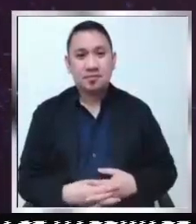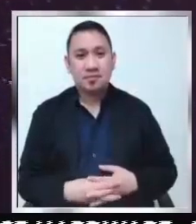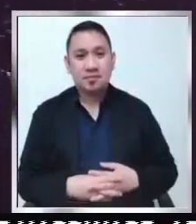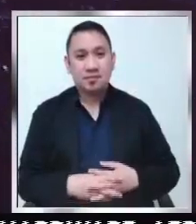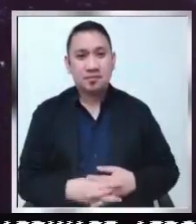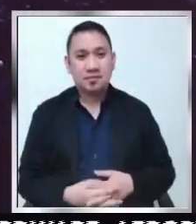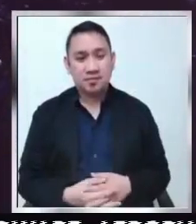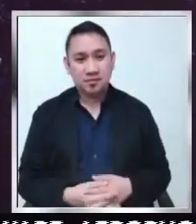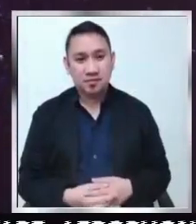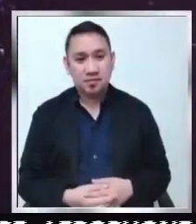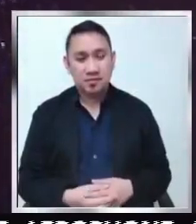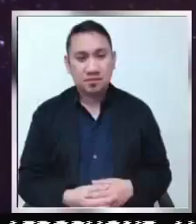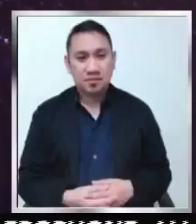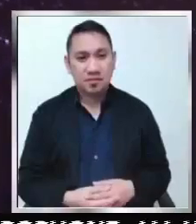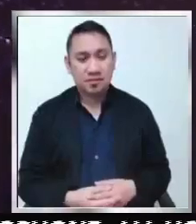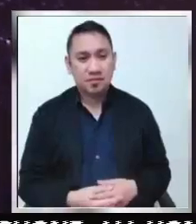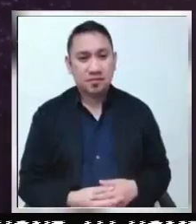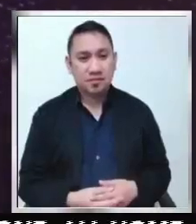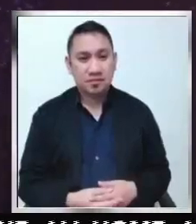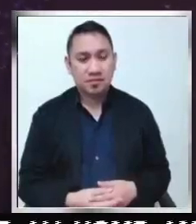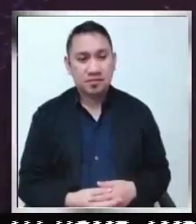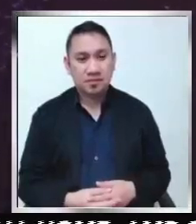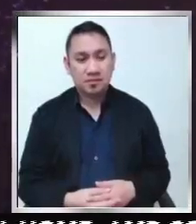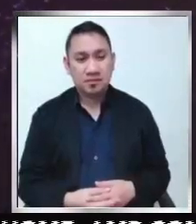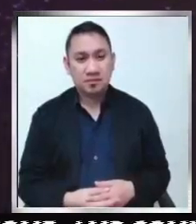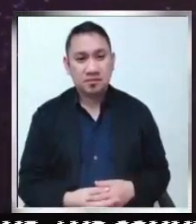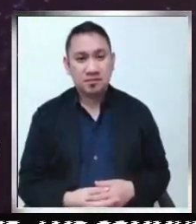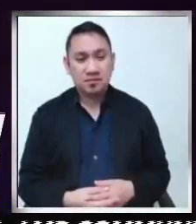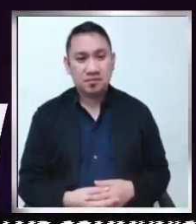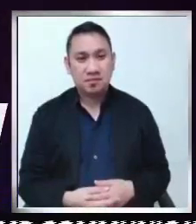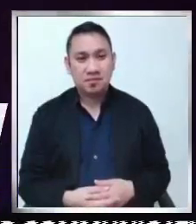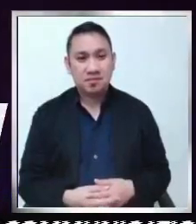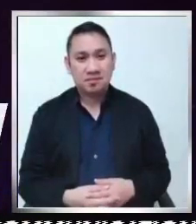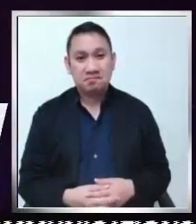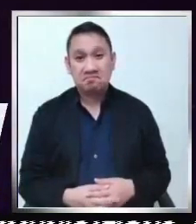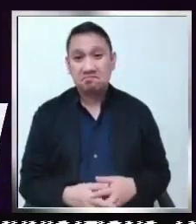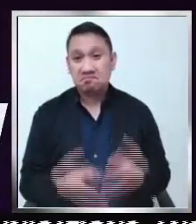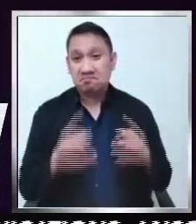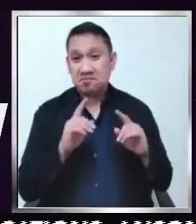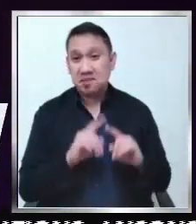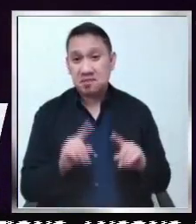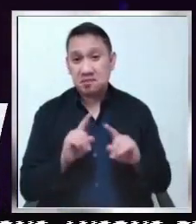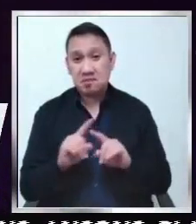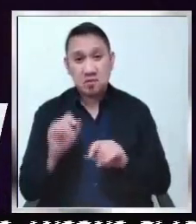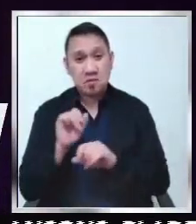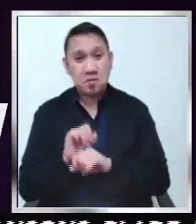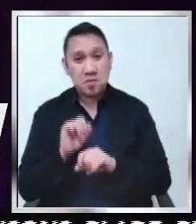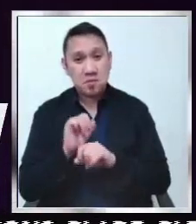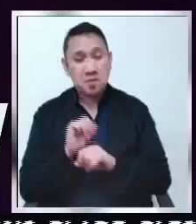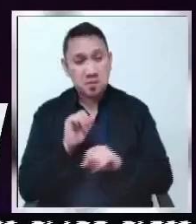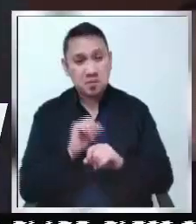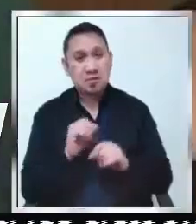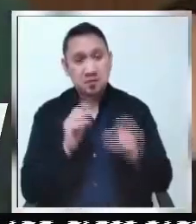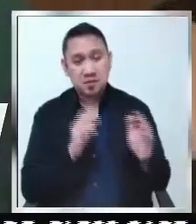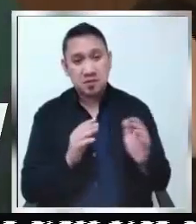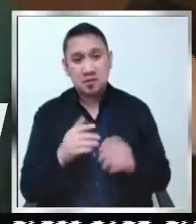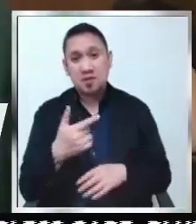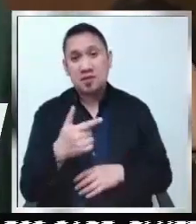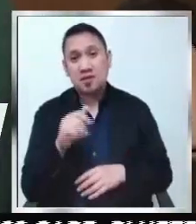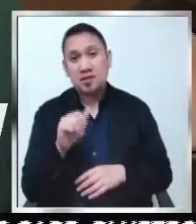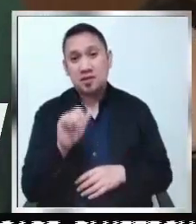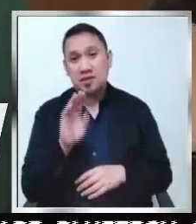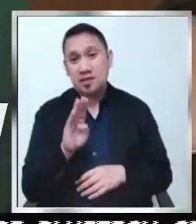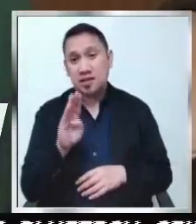Matagal na siya sa ano? Iba't ibang malalaking trabaho ang pinaghahandaan ngayon ni Gabby Concepcion. Bukod